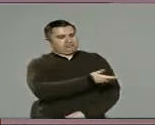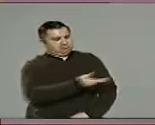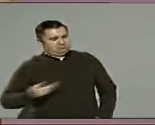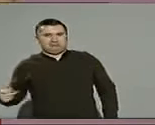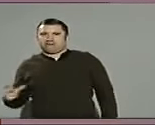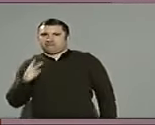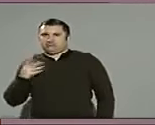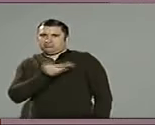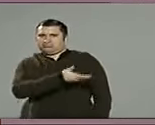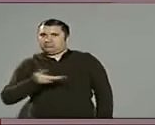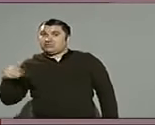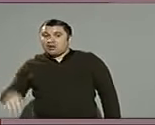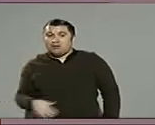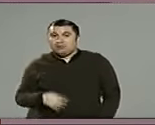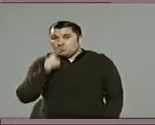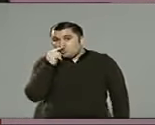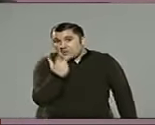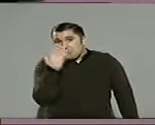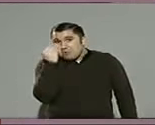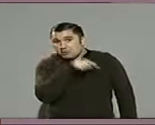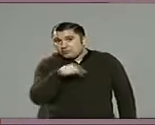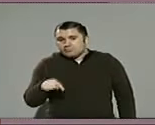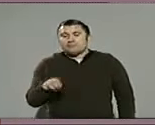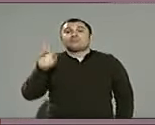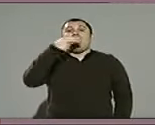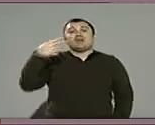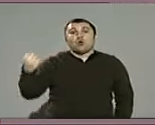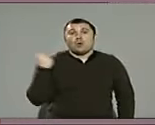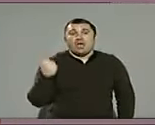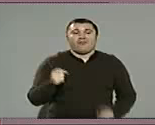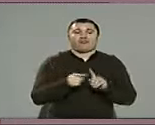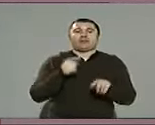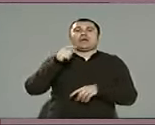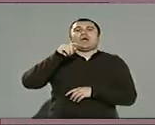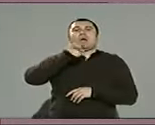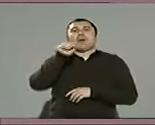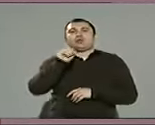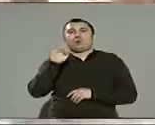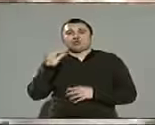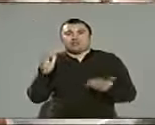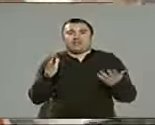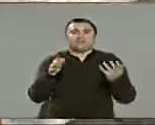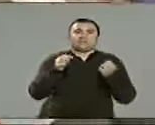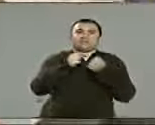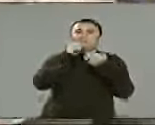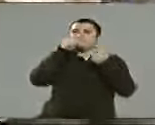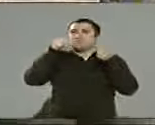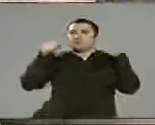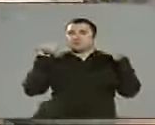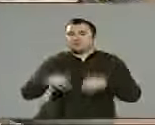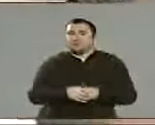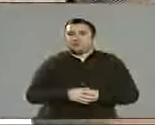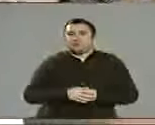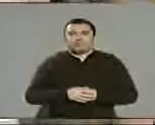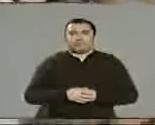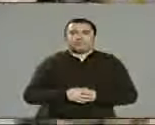geht weit hinaus über drei Männer. Da ist Hannelore Kraft, da ist Manuela Schwesig, da ist Elke Ferner, da